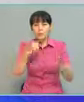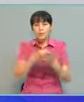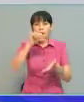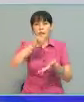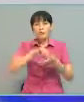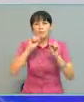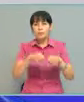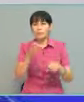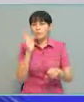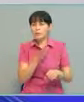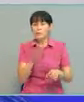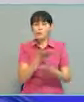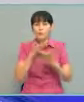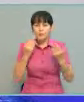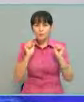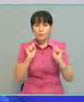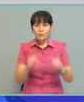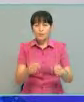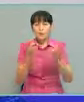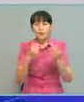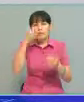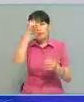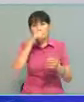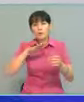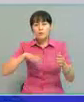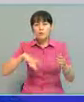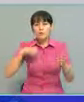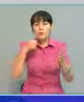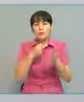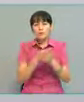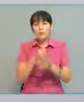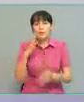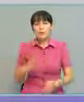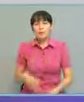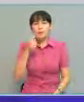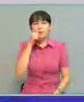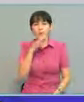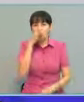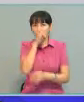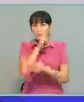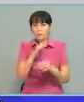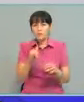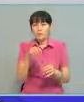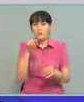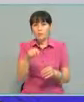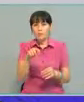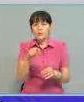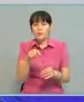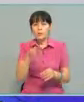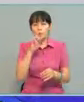бар, онда шектеу жоқ. Әрине, жылдың соңына дейін күтіп, ертең үлгере алмай қалса, ол өзінің кінәсі болады